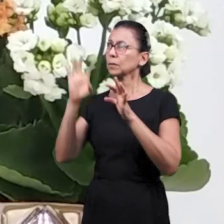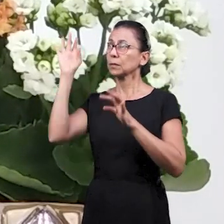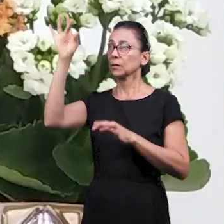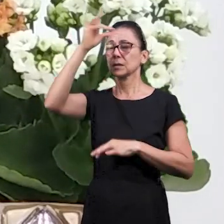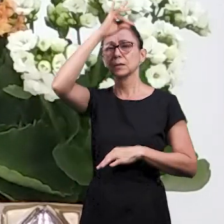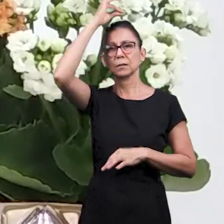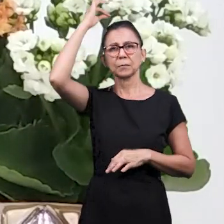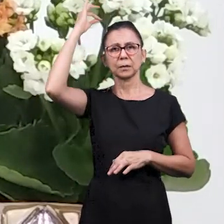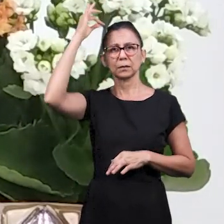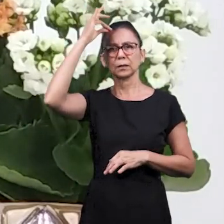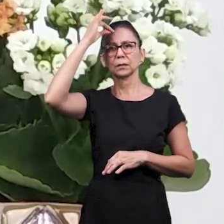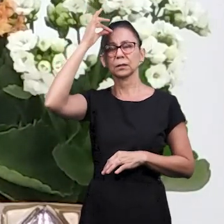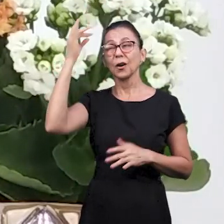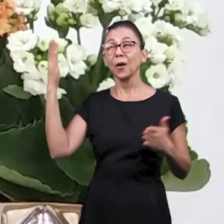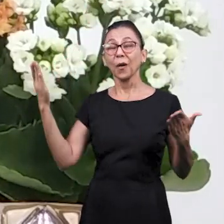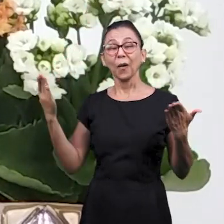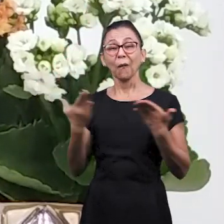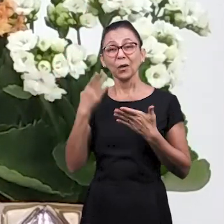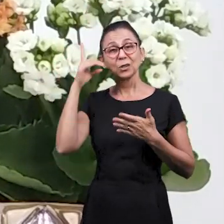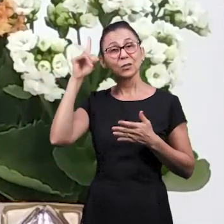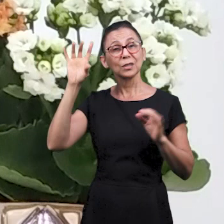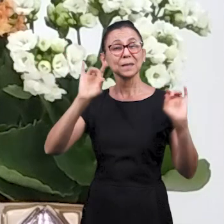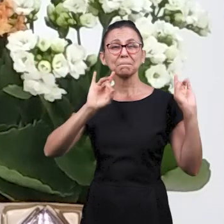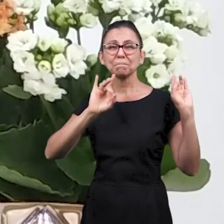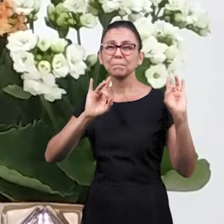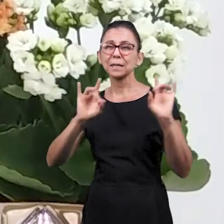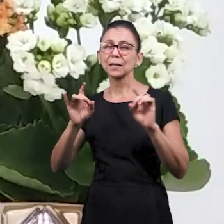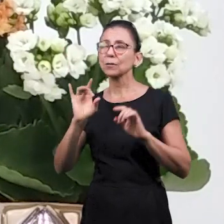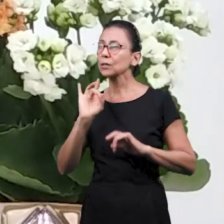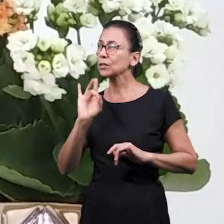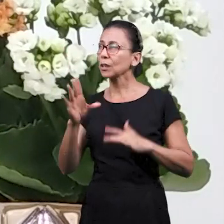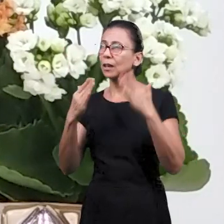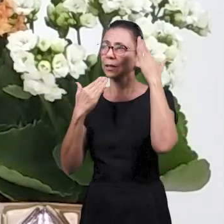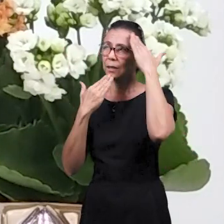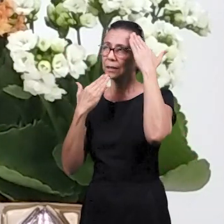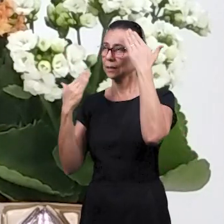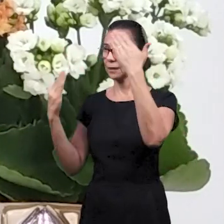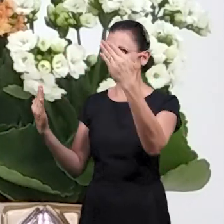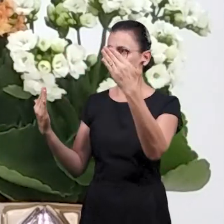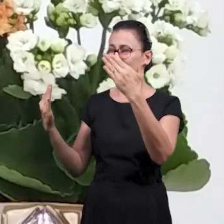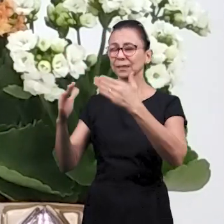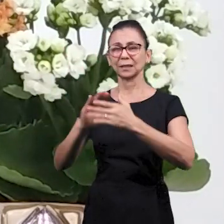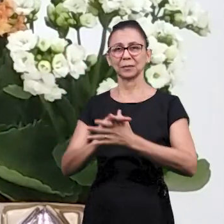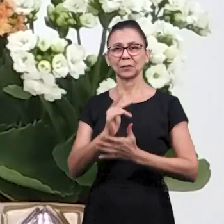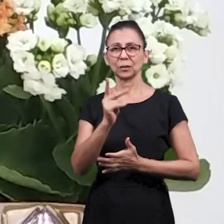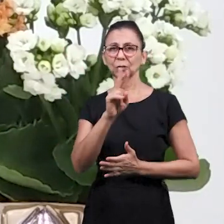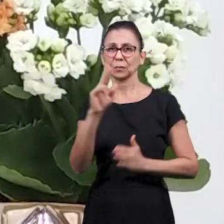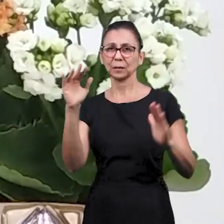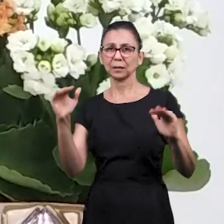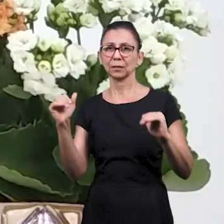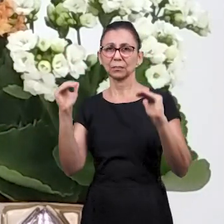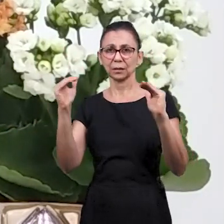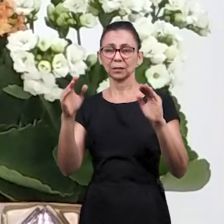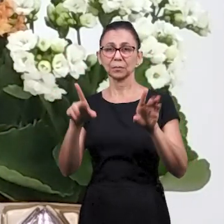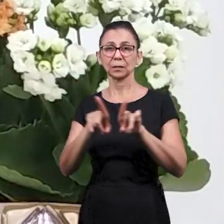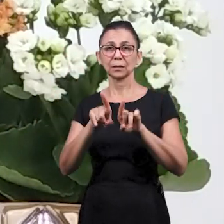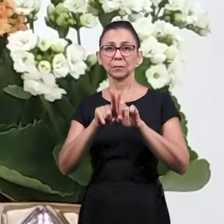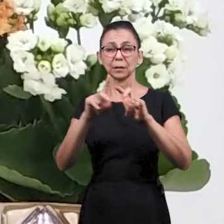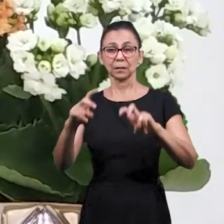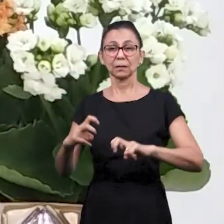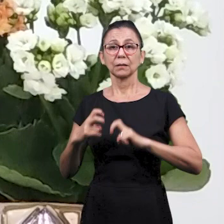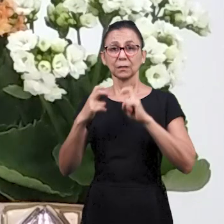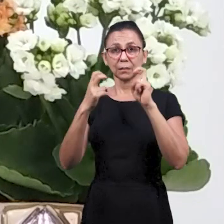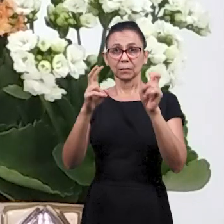благословение, общение Твоего Духа Святого. Дай нам, Господь, возможность прославлять Тебя и благодарить Тебя. Мы взываем к